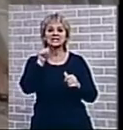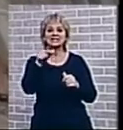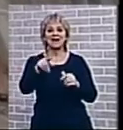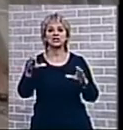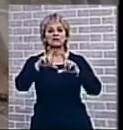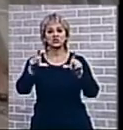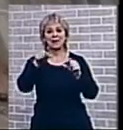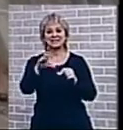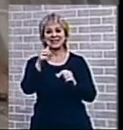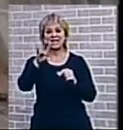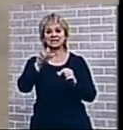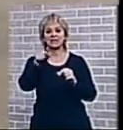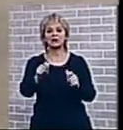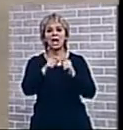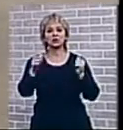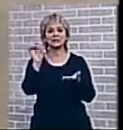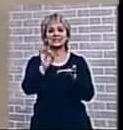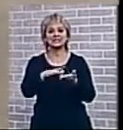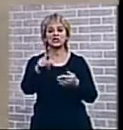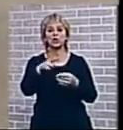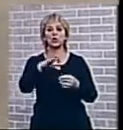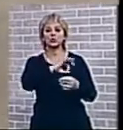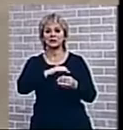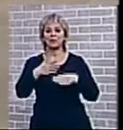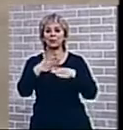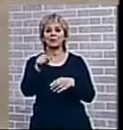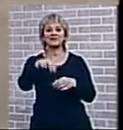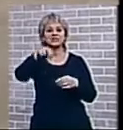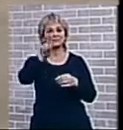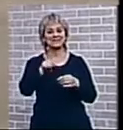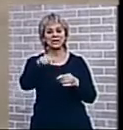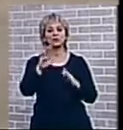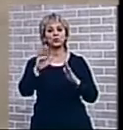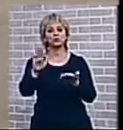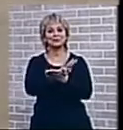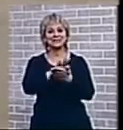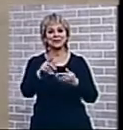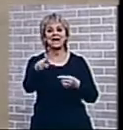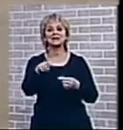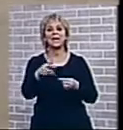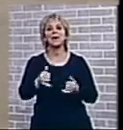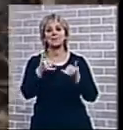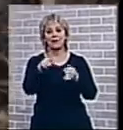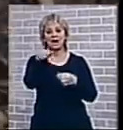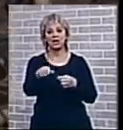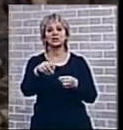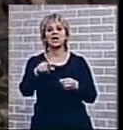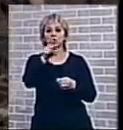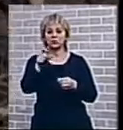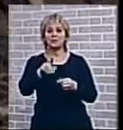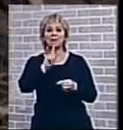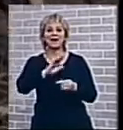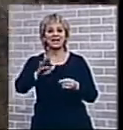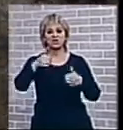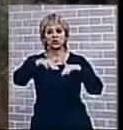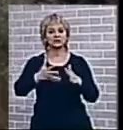Завтра в штабе на Станиславского откроется центр юридической помощи. Его специалисты будут бесплатно опекать погорельцев до тех пор, пока